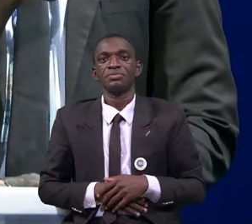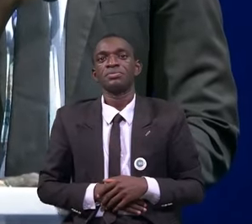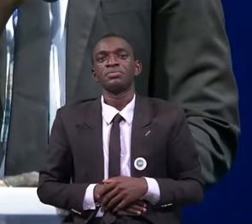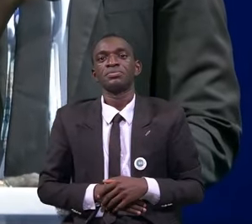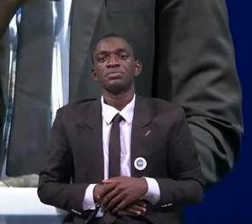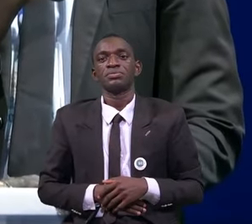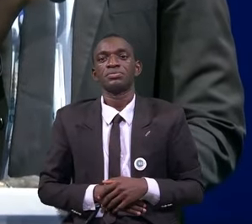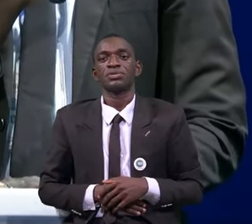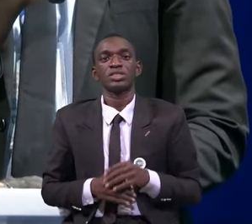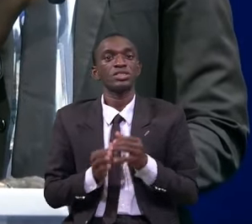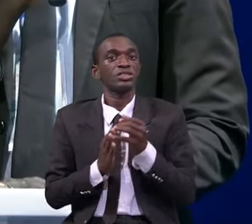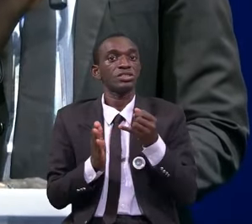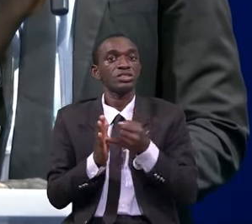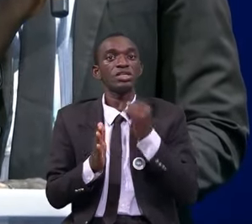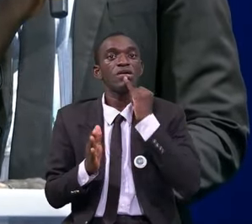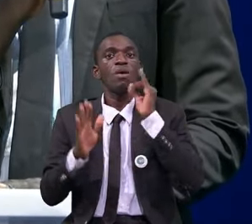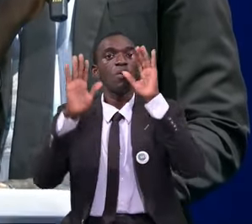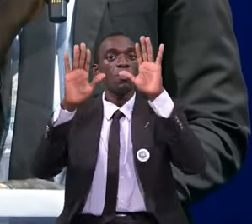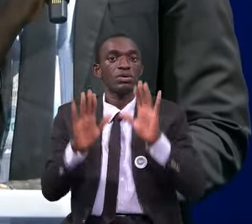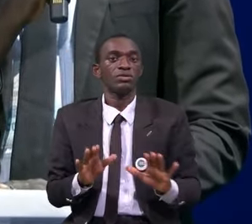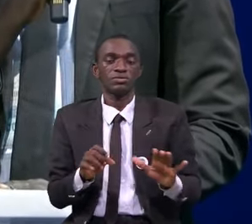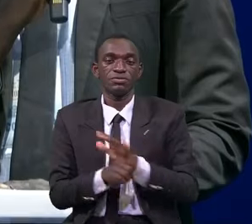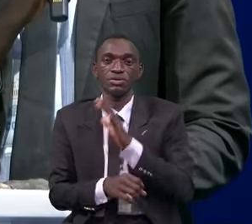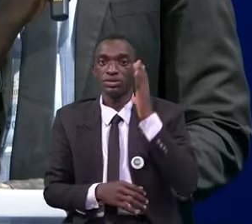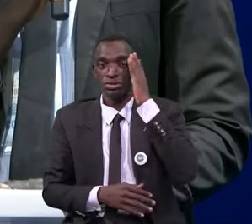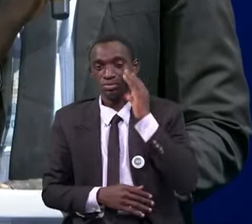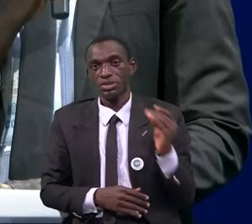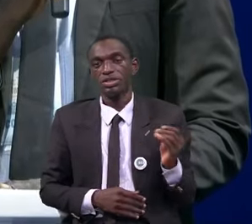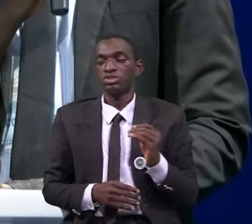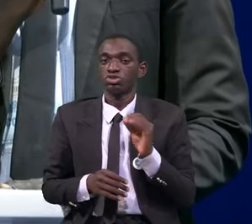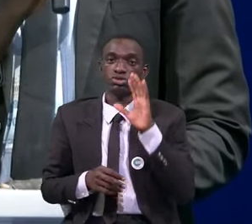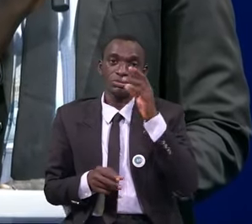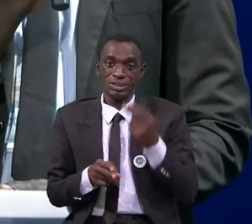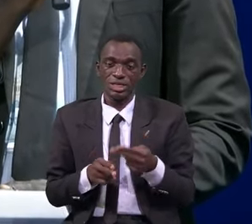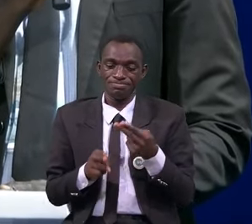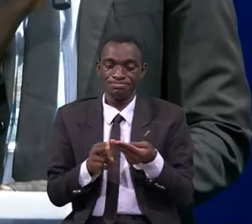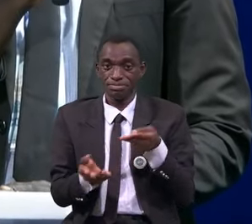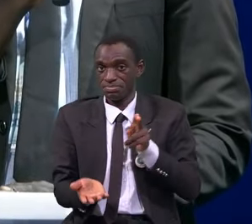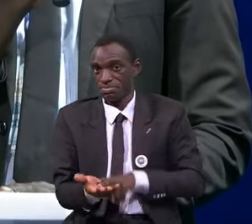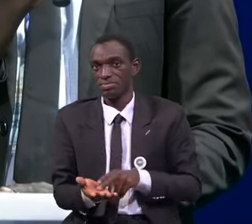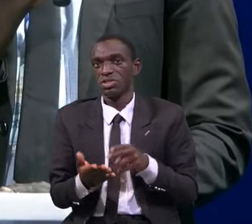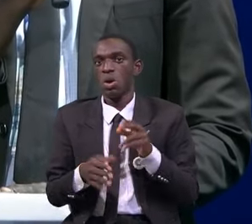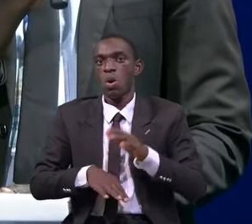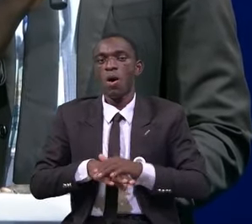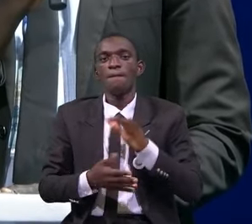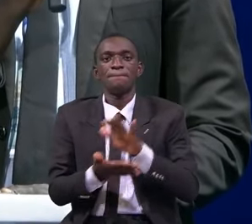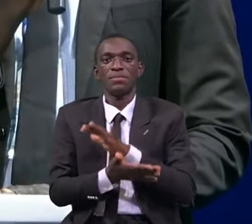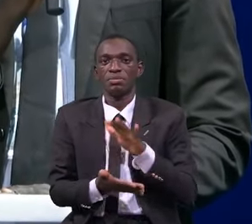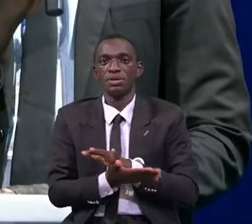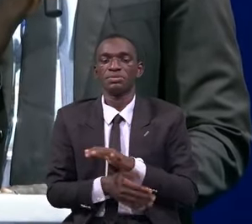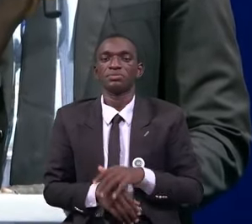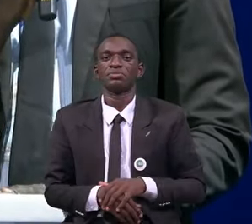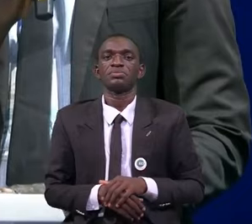grand miracle soit permanent. Get their names down on the paper. Écrivez leur nom sur